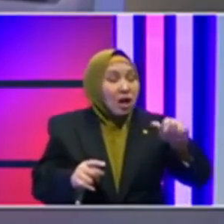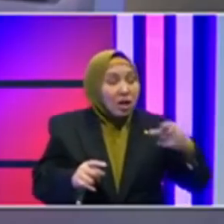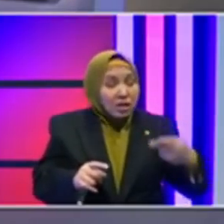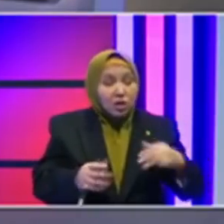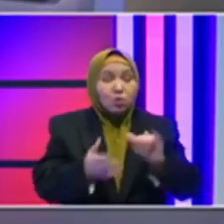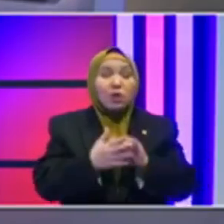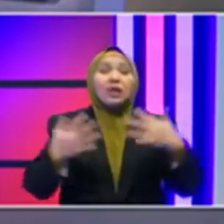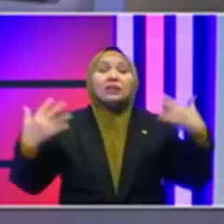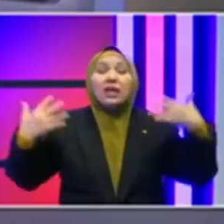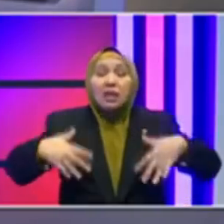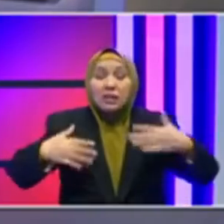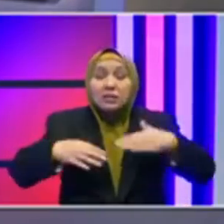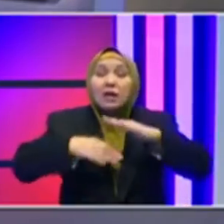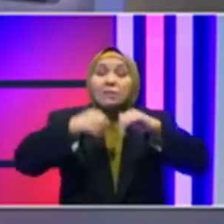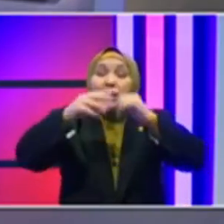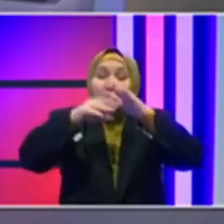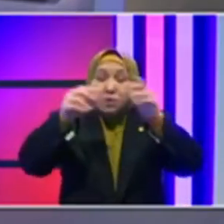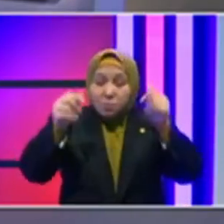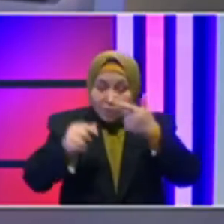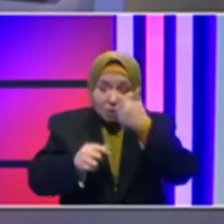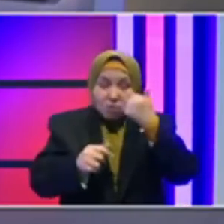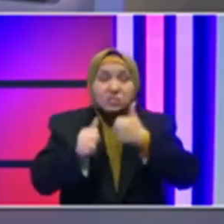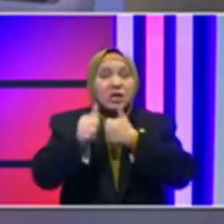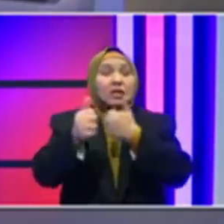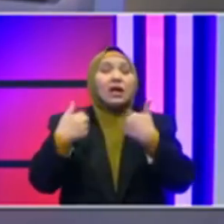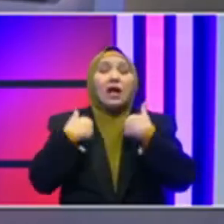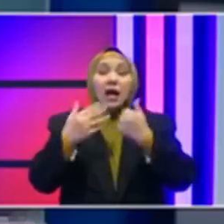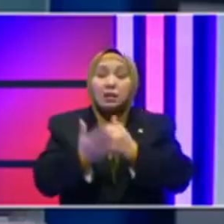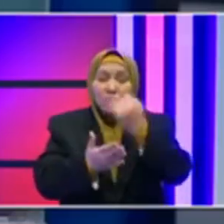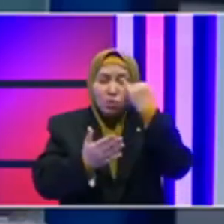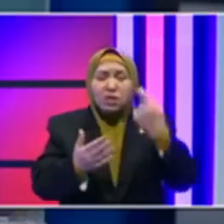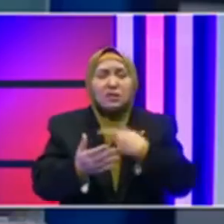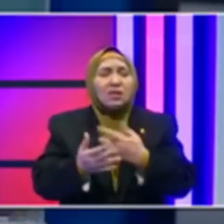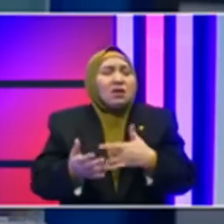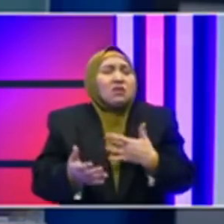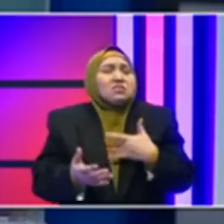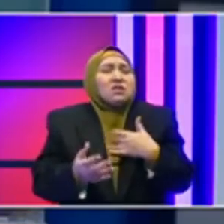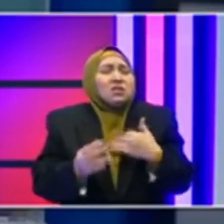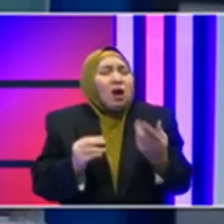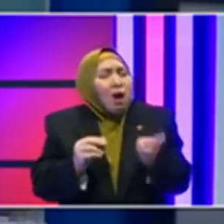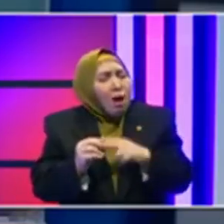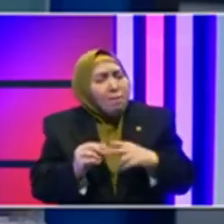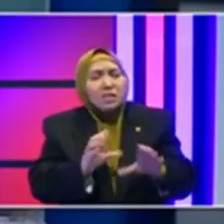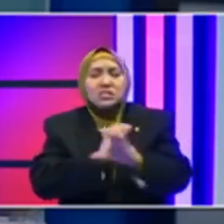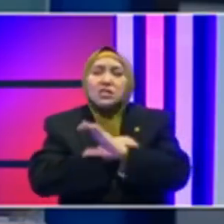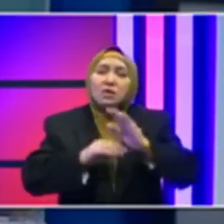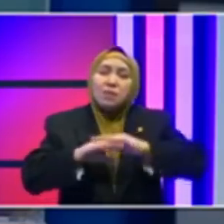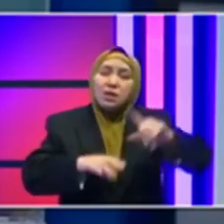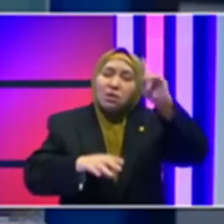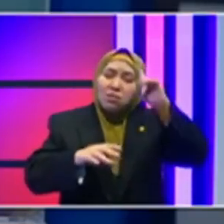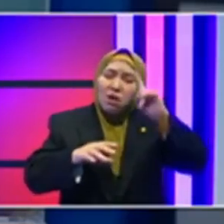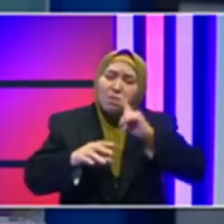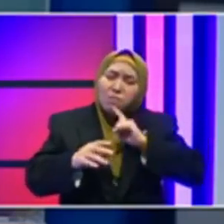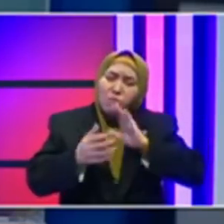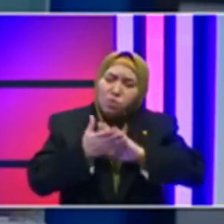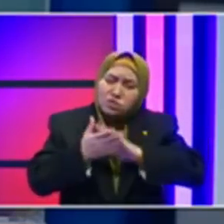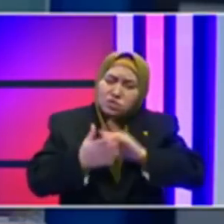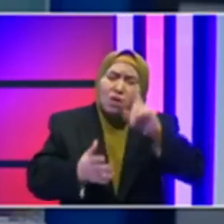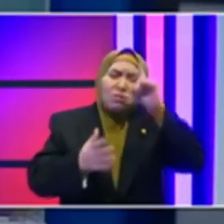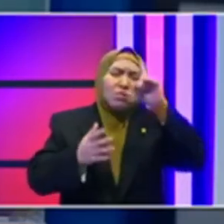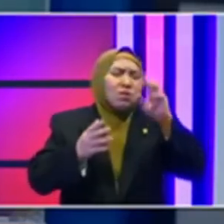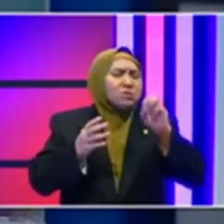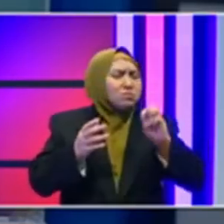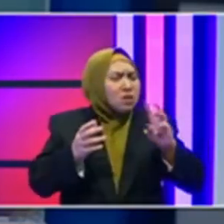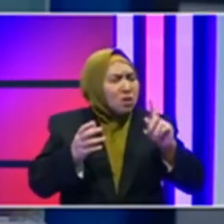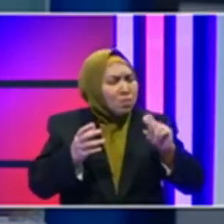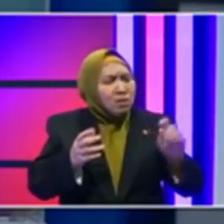ketakutan yang terbina atau dasar ilmu yang membuatkan kita semakin cinta kepada Allah semakin mengagungkan Allah Subhanahu Wa Ta'ala